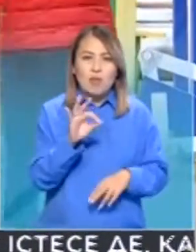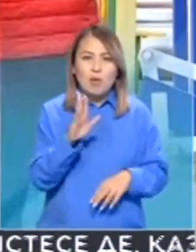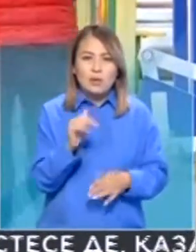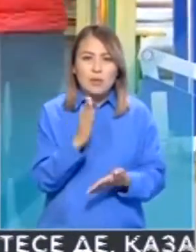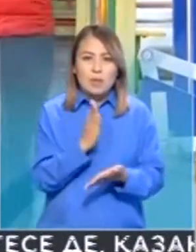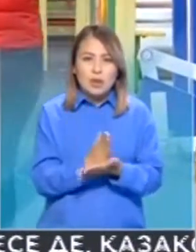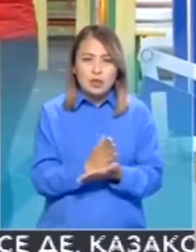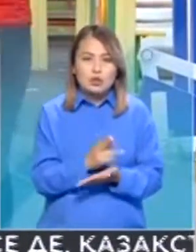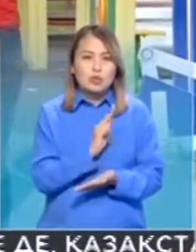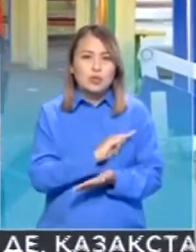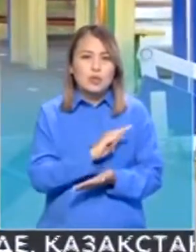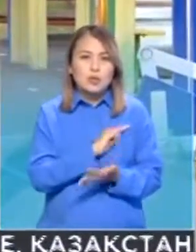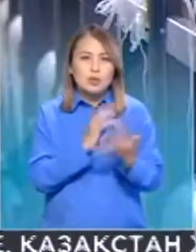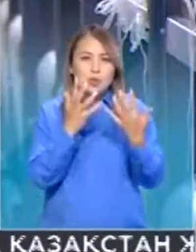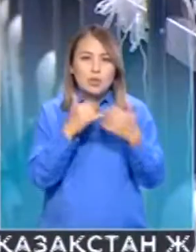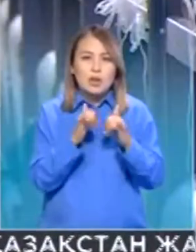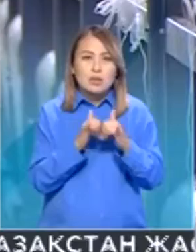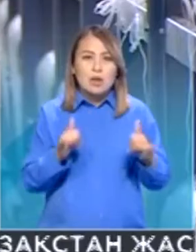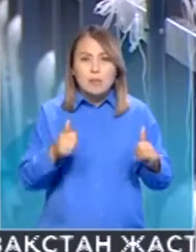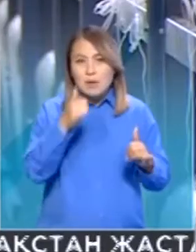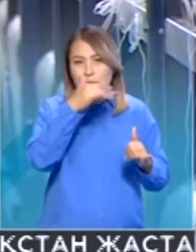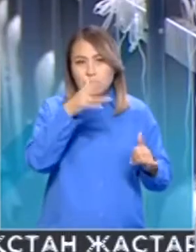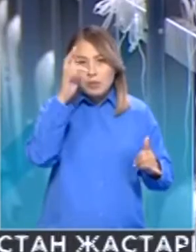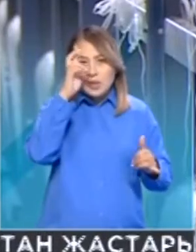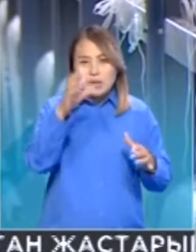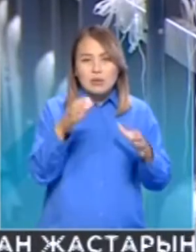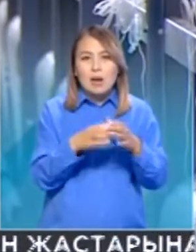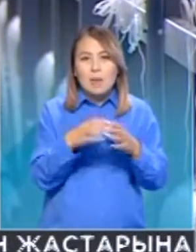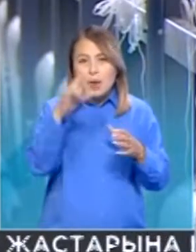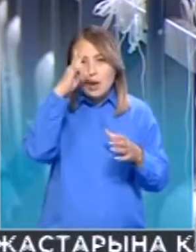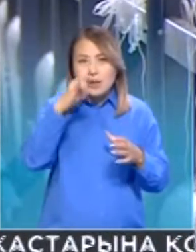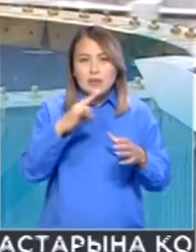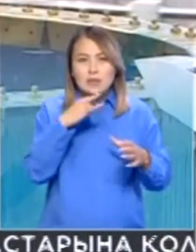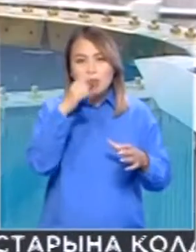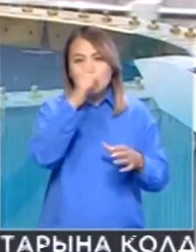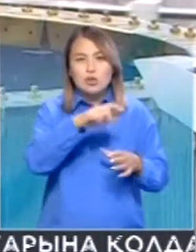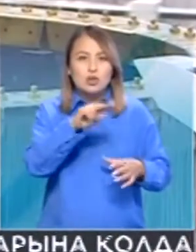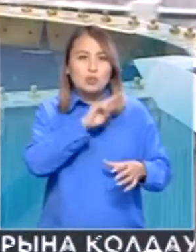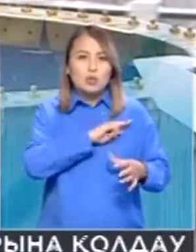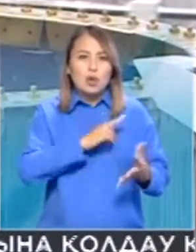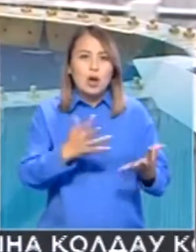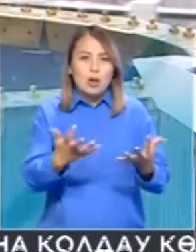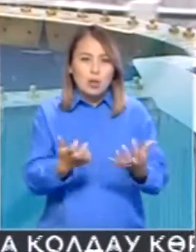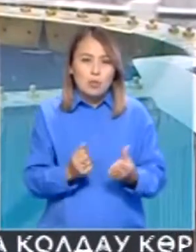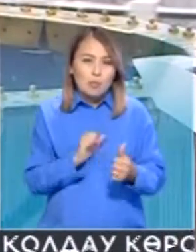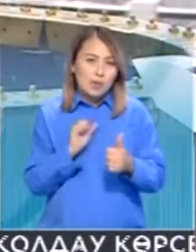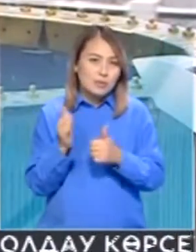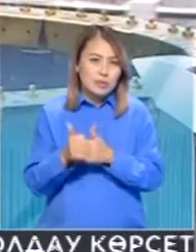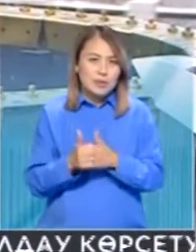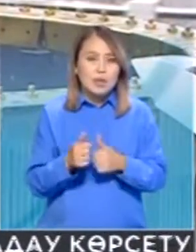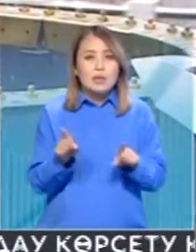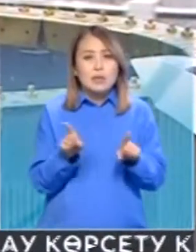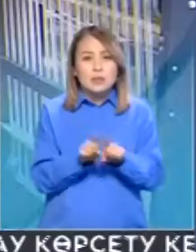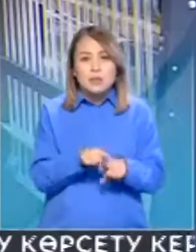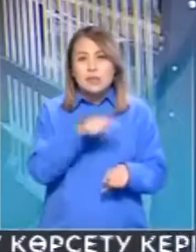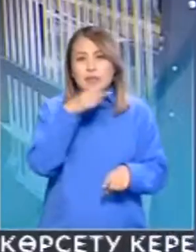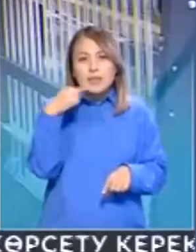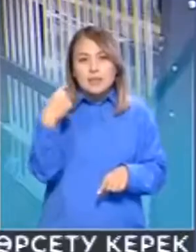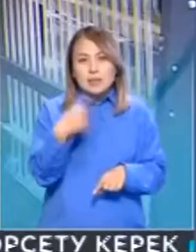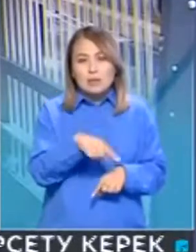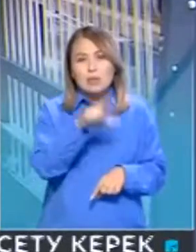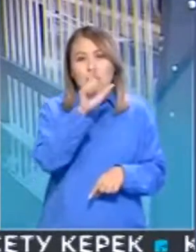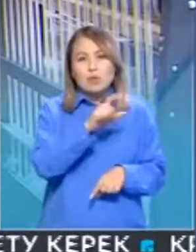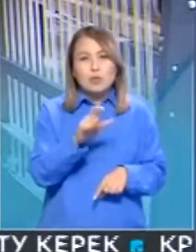квотасы бар. Жұмысшылардың санын содан асыра алмайды. Ал мемлекеттік компаниялар Қазақстан азаматтарын жұмысқа алуға басымдық береді. Десе